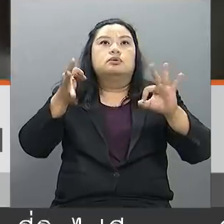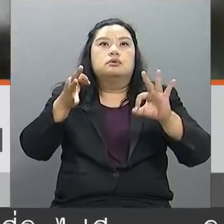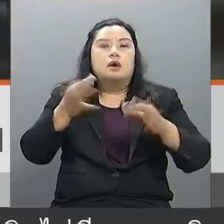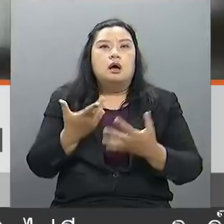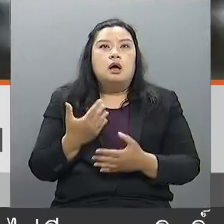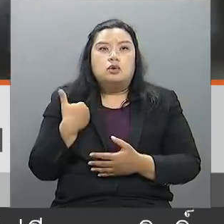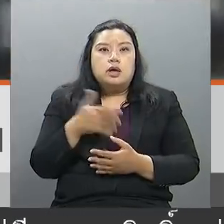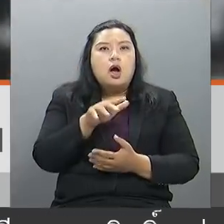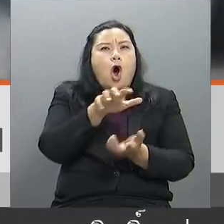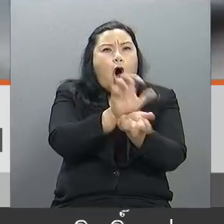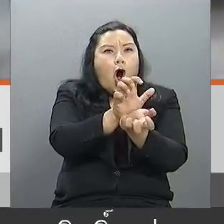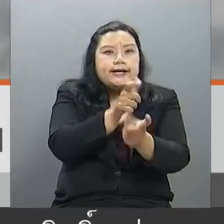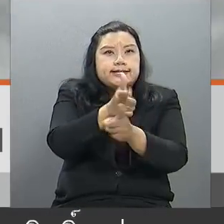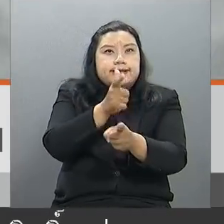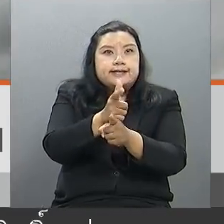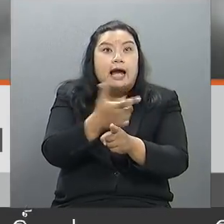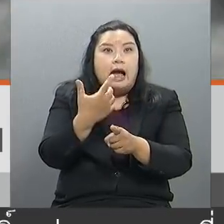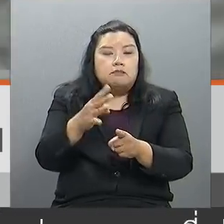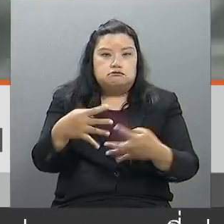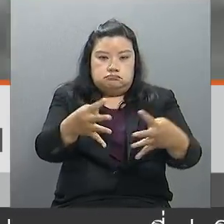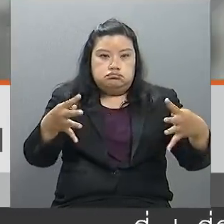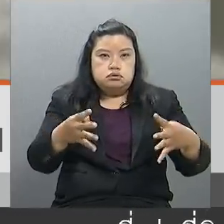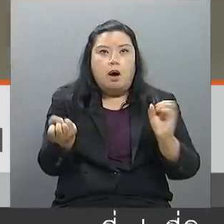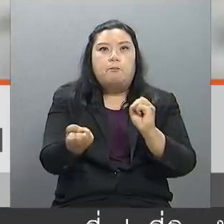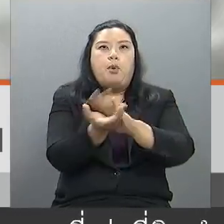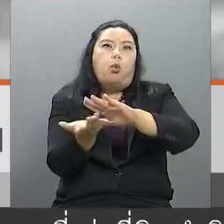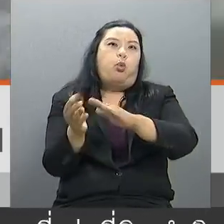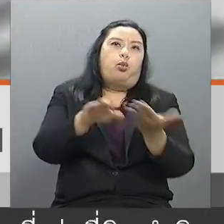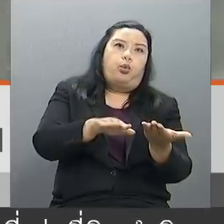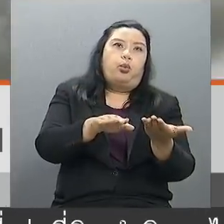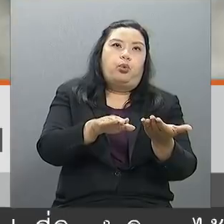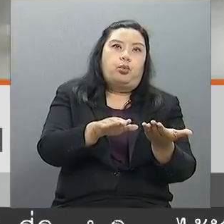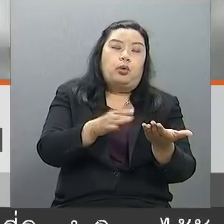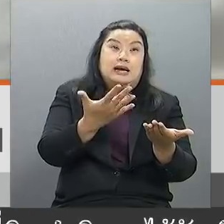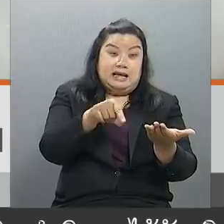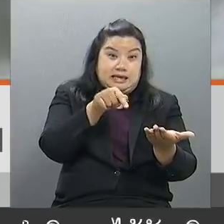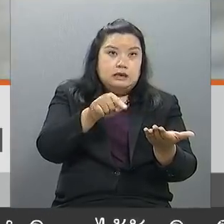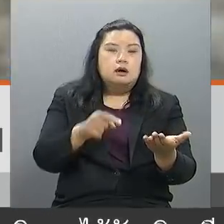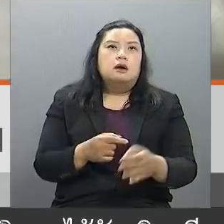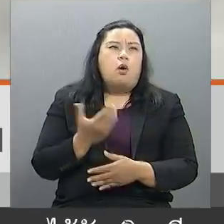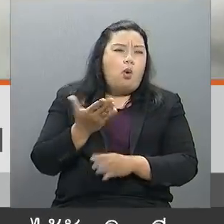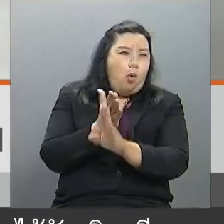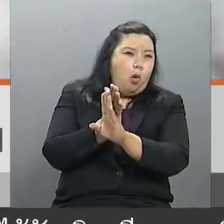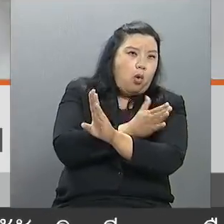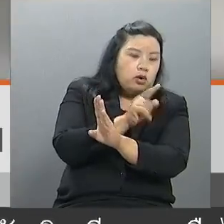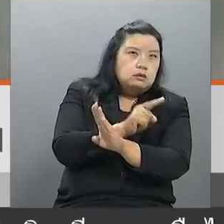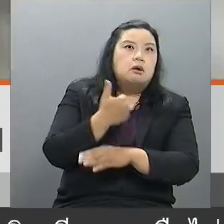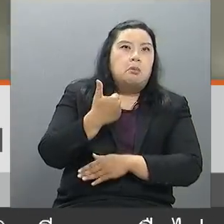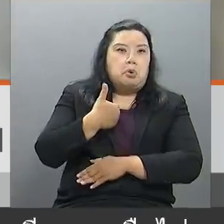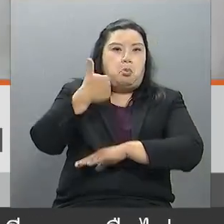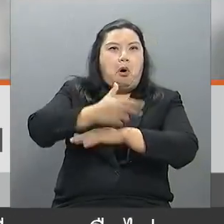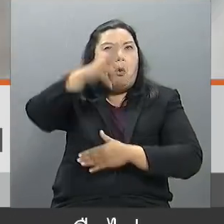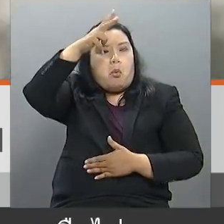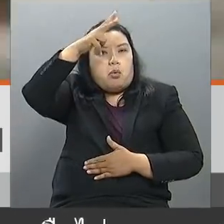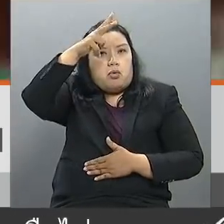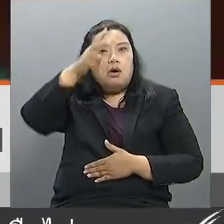จนทำให้ขนำได้รับความเสียหายทั้งหลังรวมถึงก่อนหน้านี้กลุ่มผู้มีอิทธิพลเฝ้าคอกหอยได้ขับเรือไล่ชนเรือของ